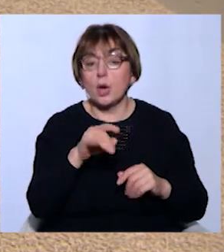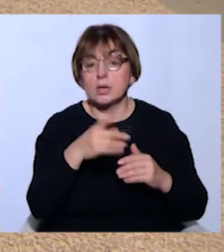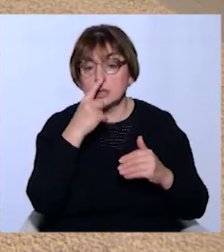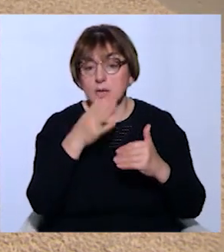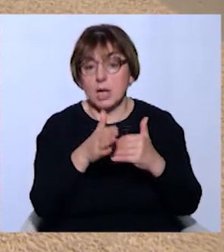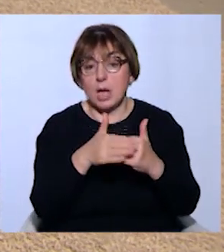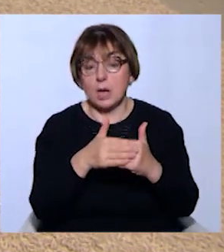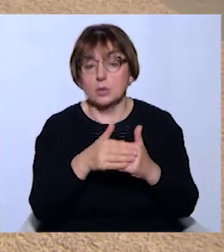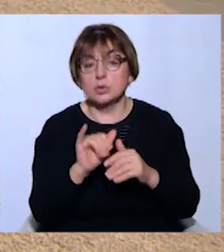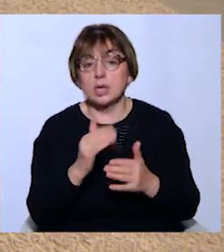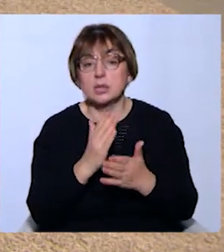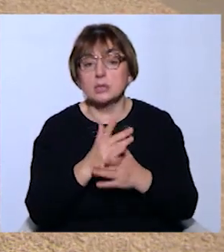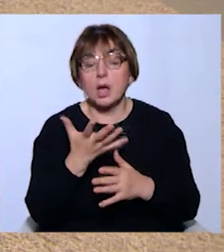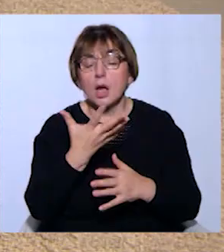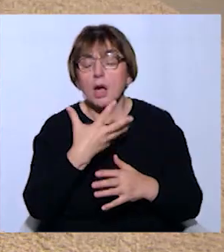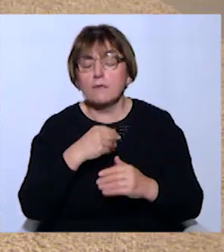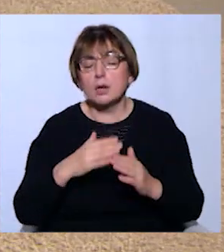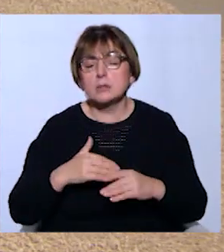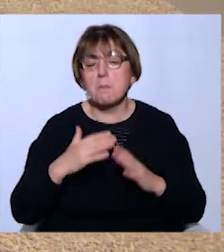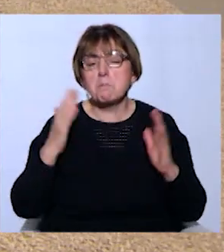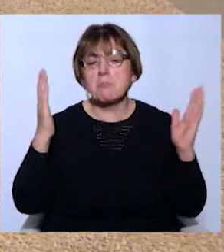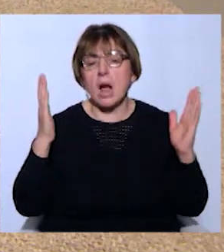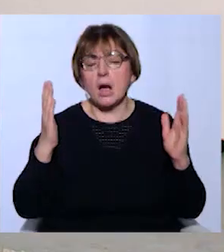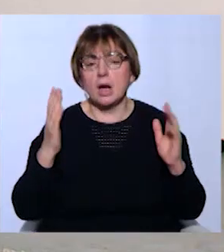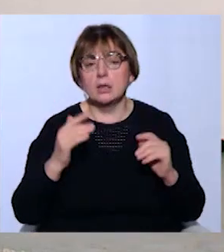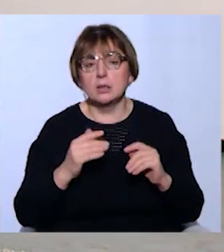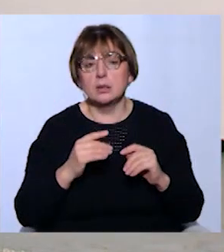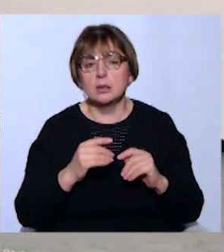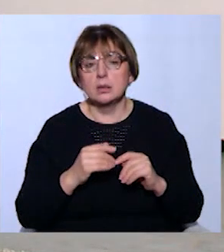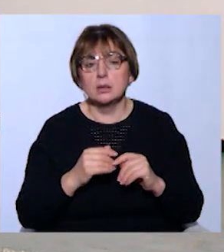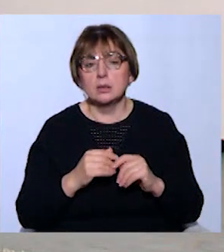ახლოს, სადაც არის ყველაზე მაღალი, ესე ვთქვათ, ასეთი